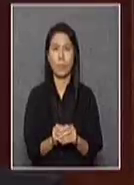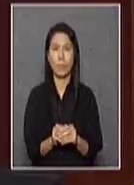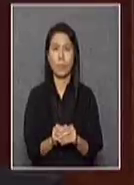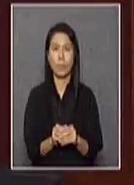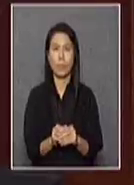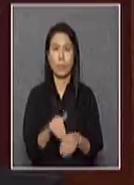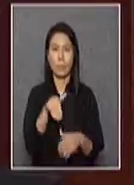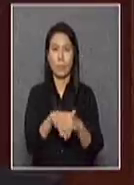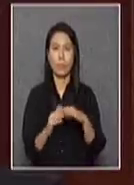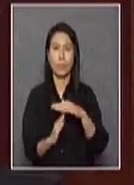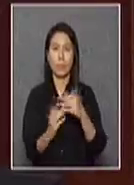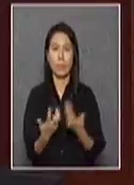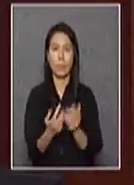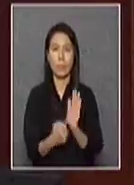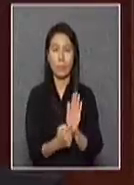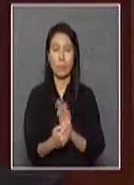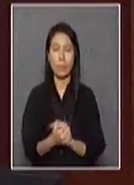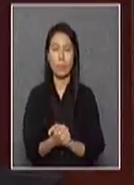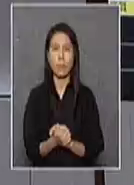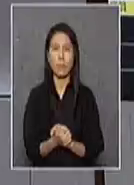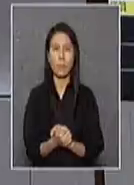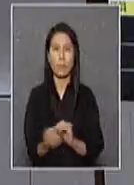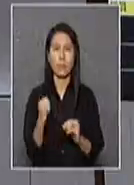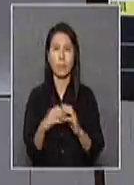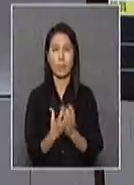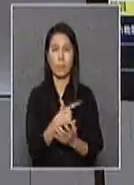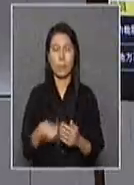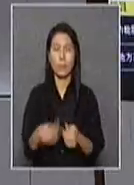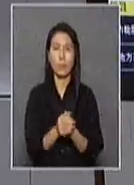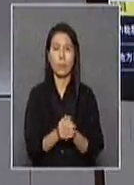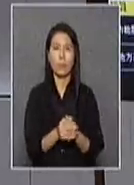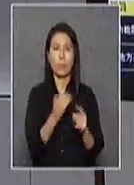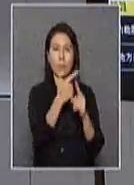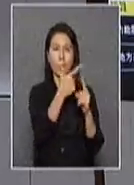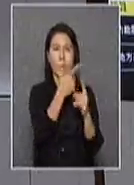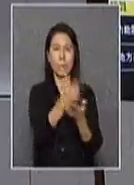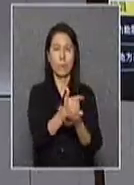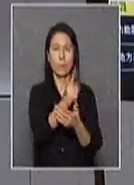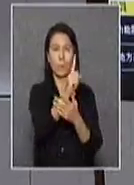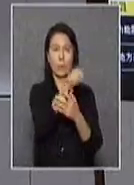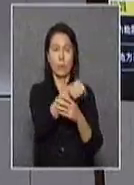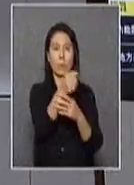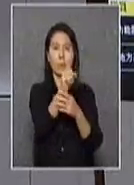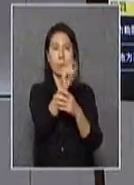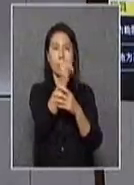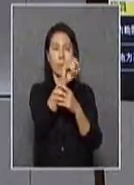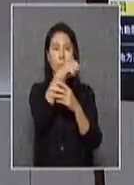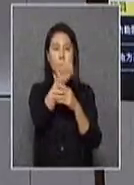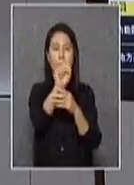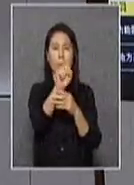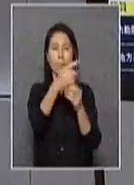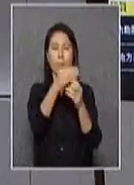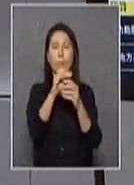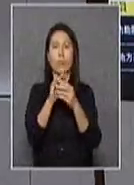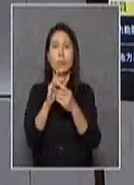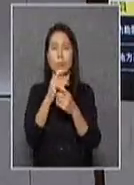停止表決，顯示結果。功能團體選舉產生議員十八位出席，一位贊成，十六位反對，冇人棄權。分區直接